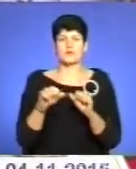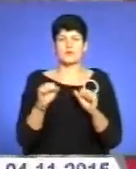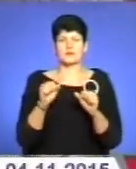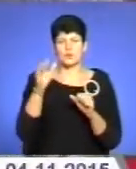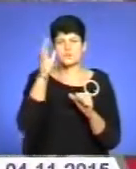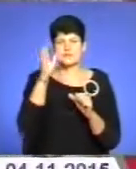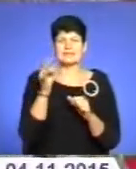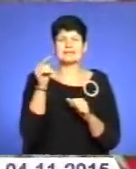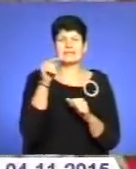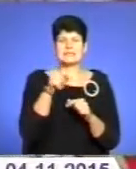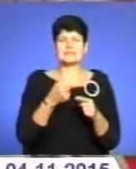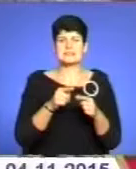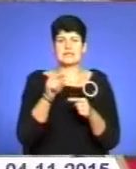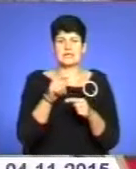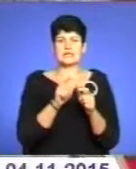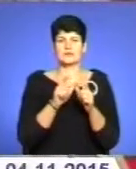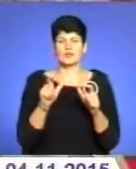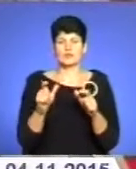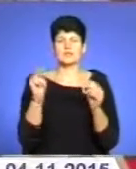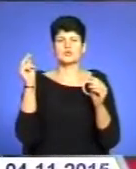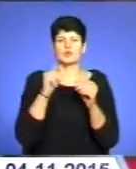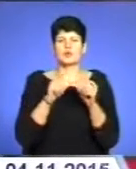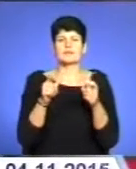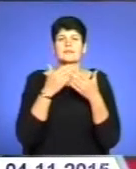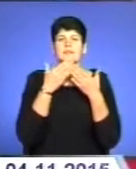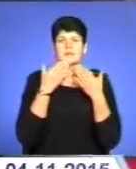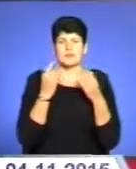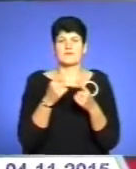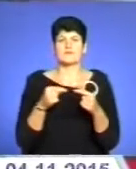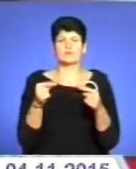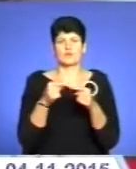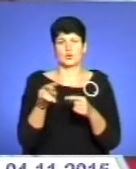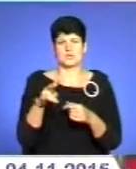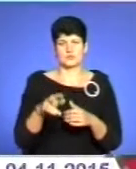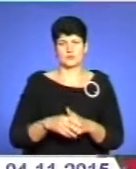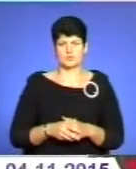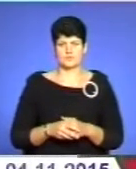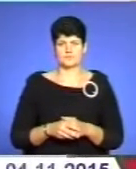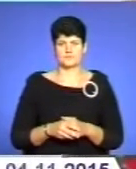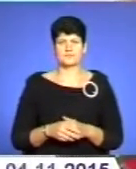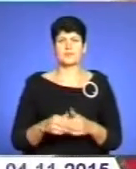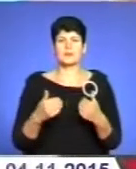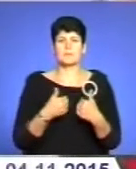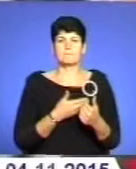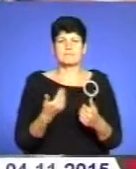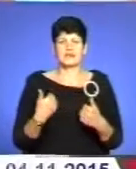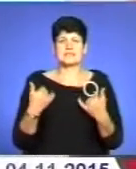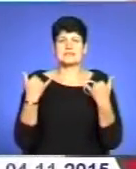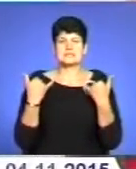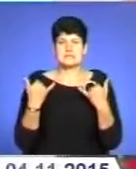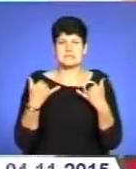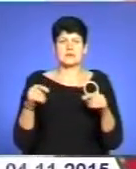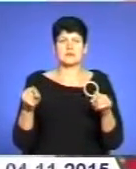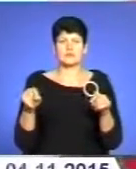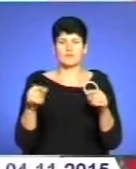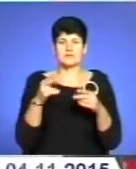Адже саме для цієї категорії школярів немає відповідної літератури. Ми зараз створюємо,